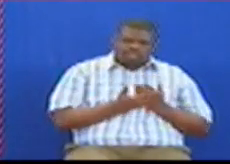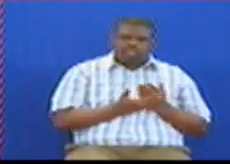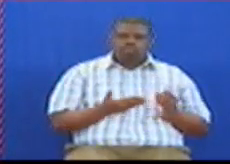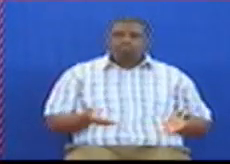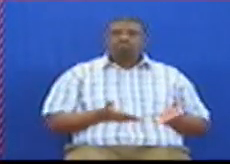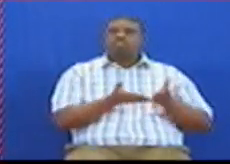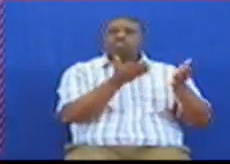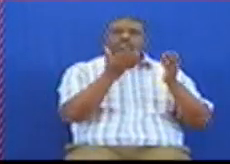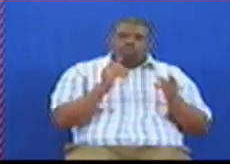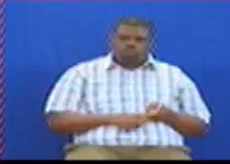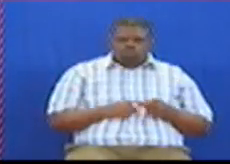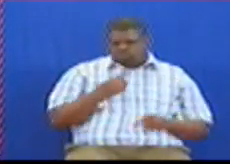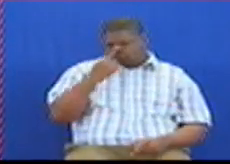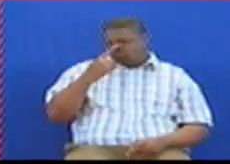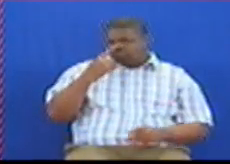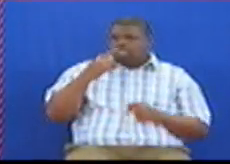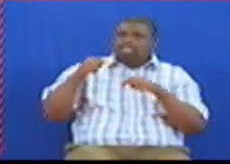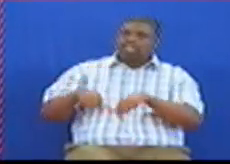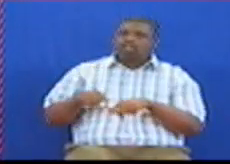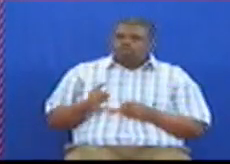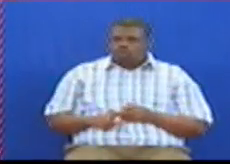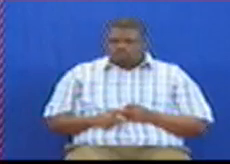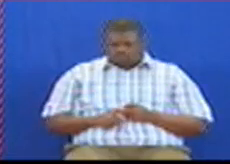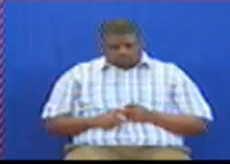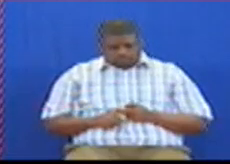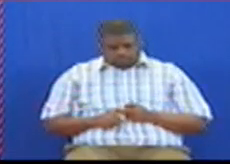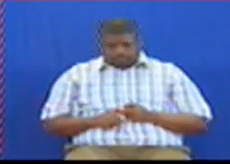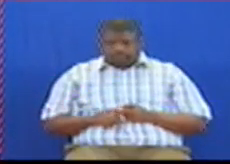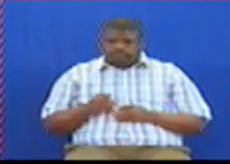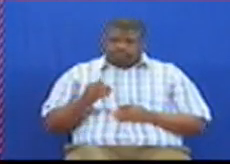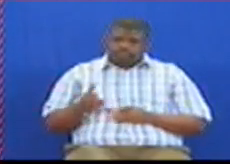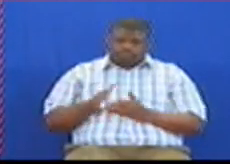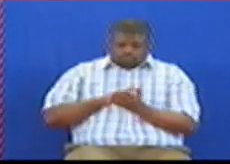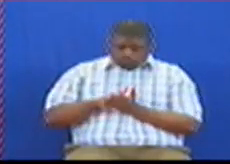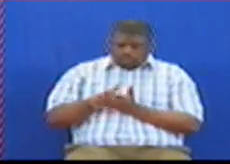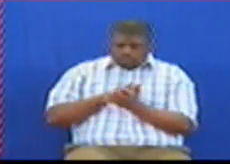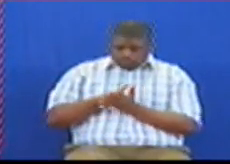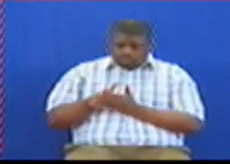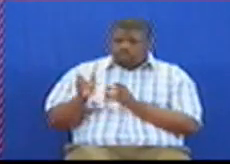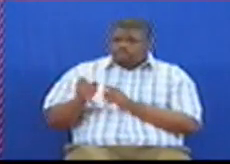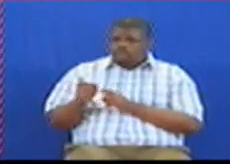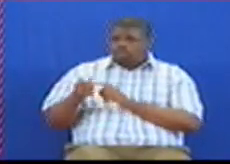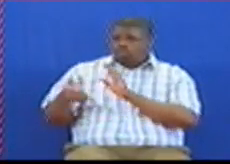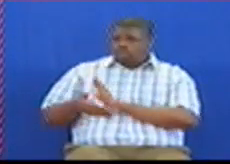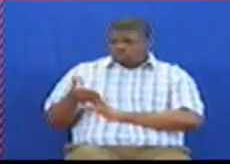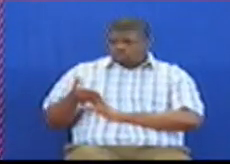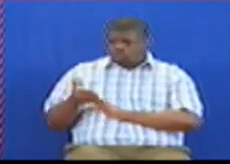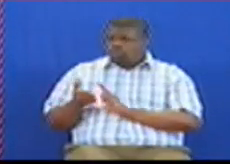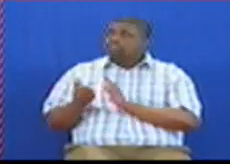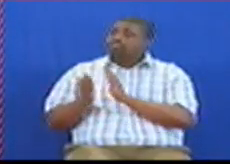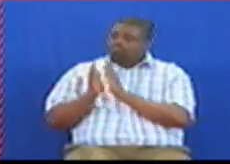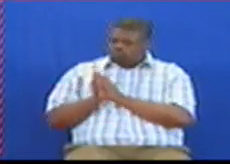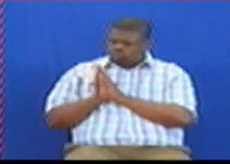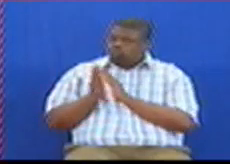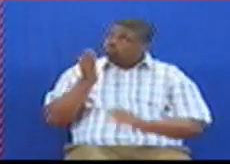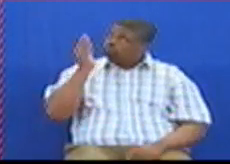maendeleo ambayo leo tunajivunia. Mheshimiwa, baada ya kueleza maneno haya ya mwanzo, nianze kwa kumshukuru sana Mwenyezi